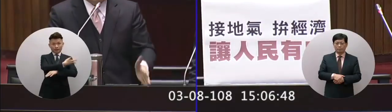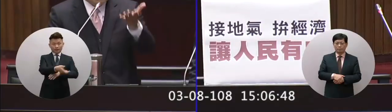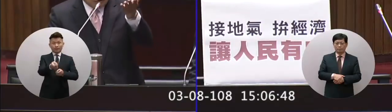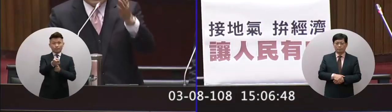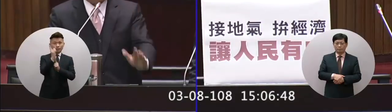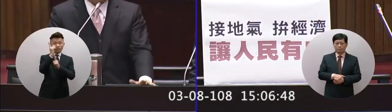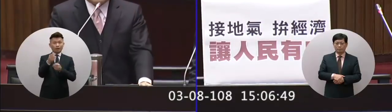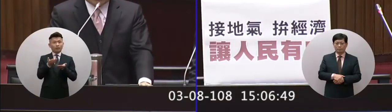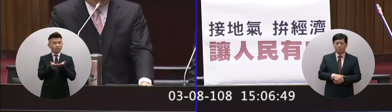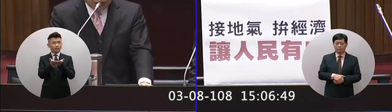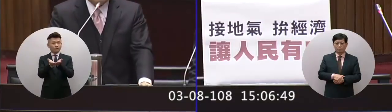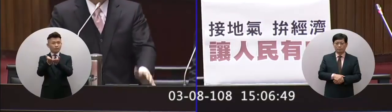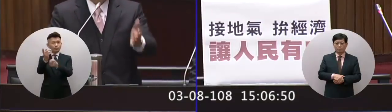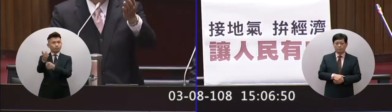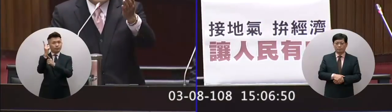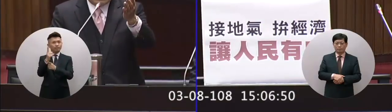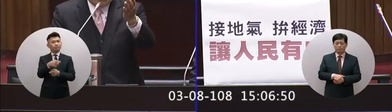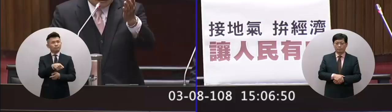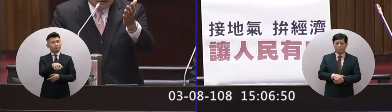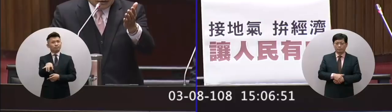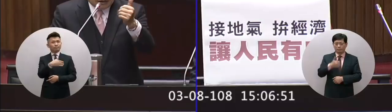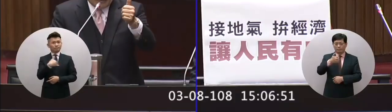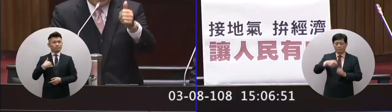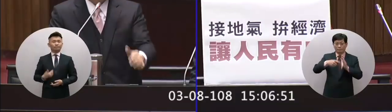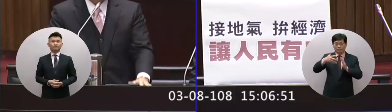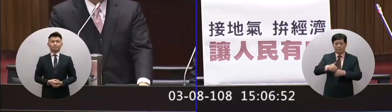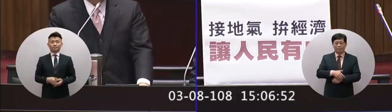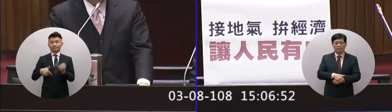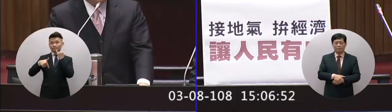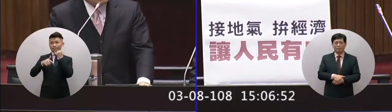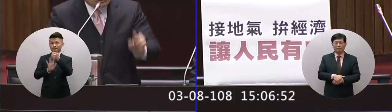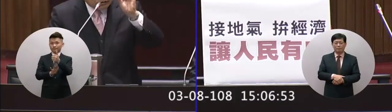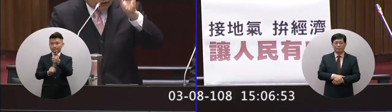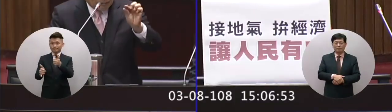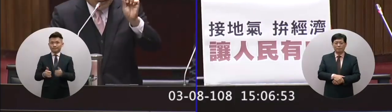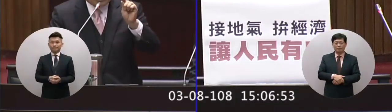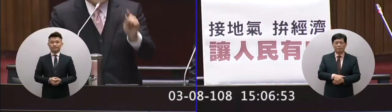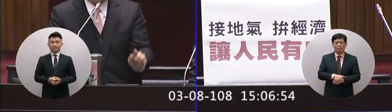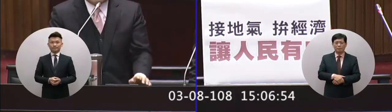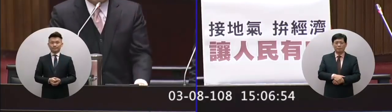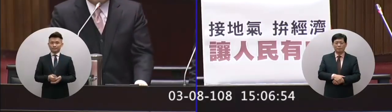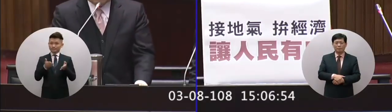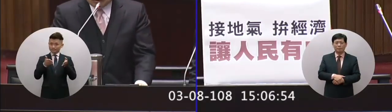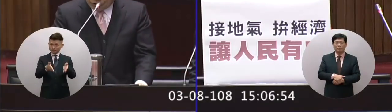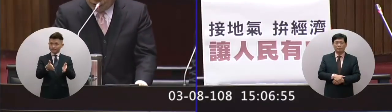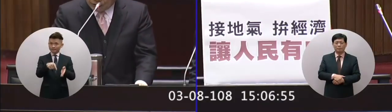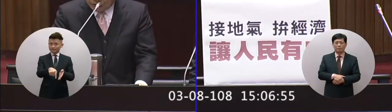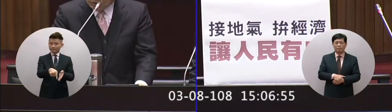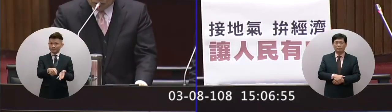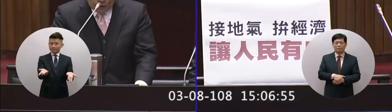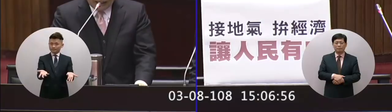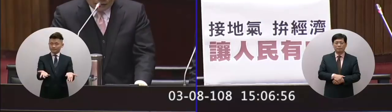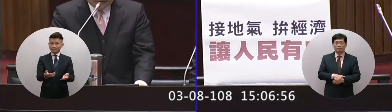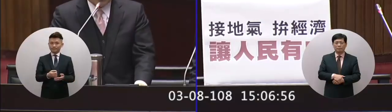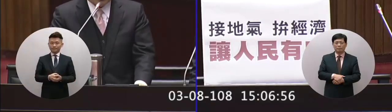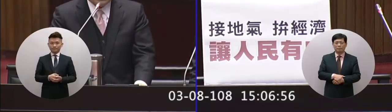海钓都应该大大鼓励。 谢谢院长。 何委员，特别就这个项目，我觉得